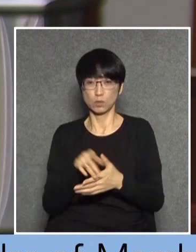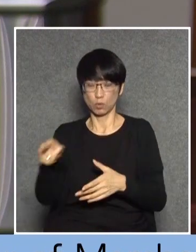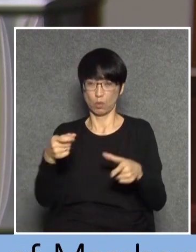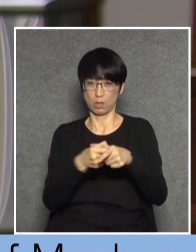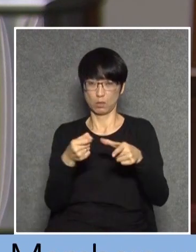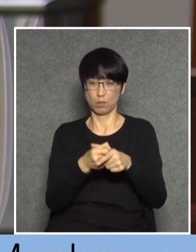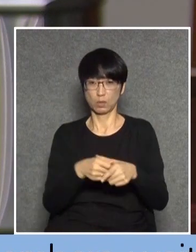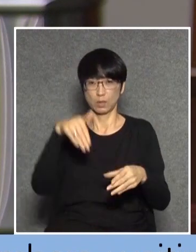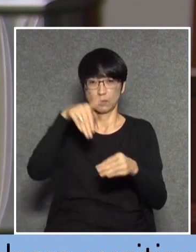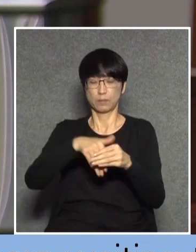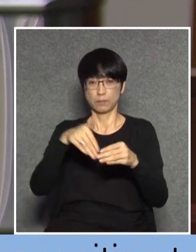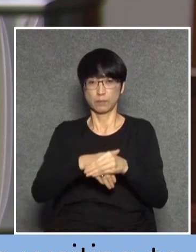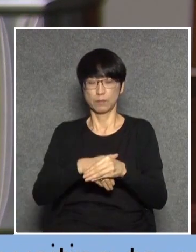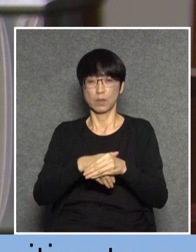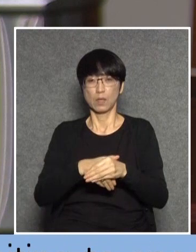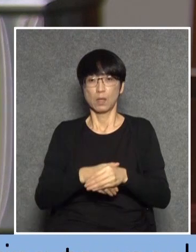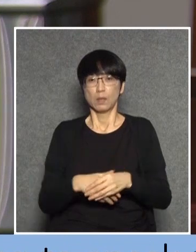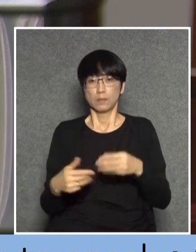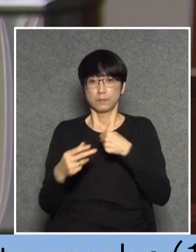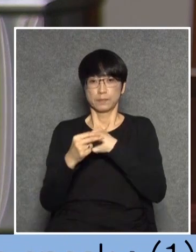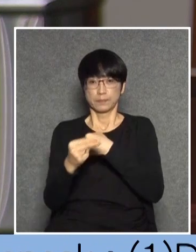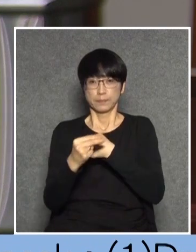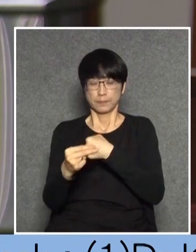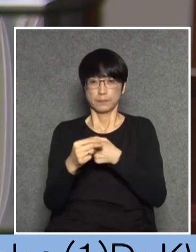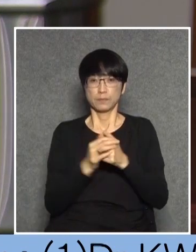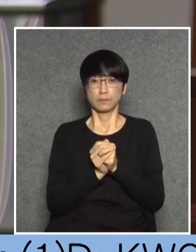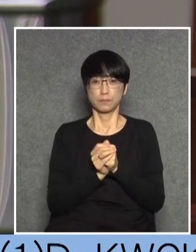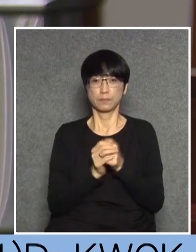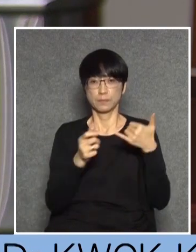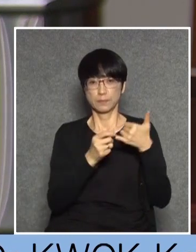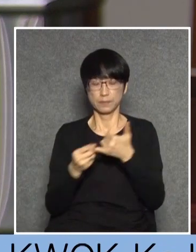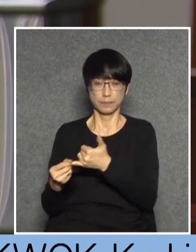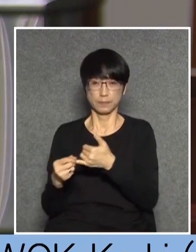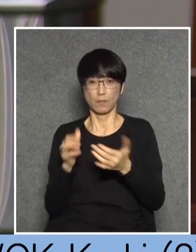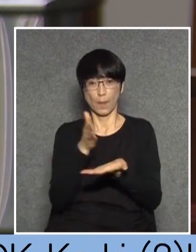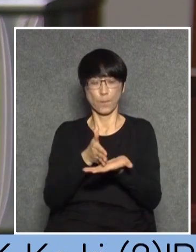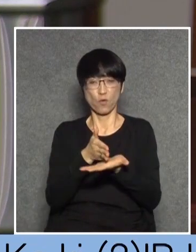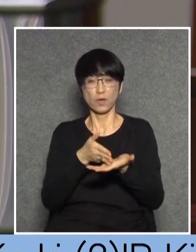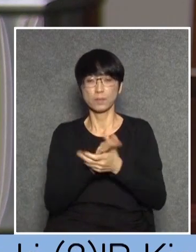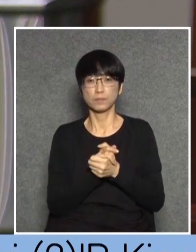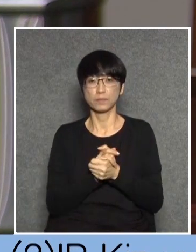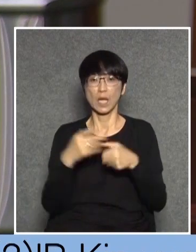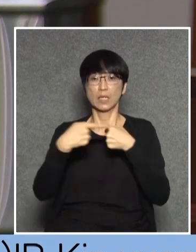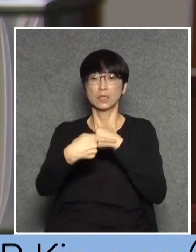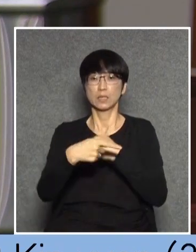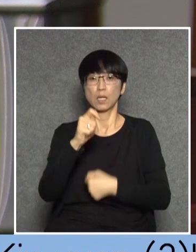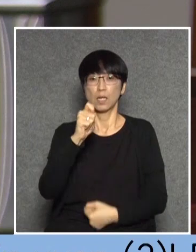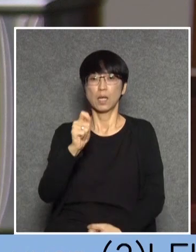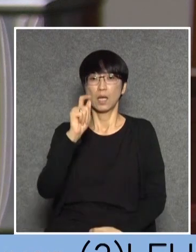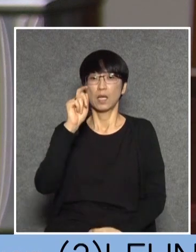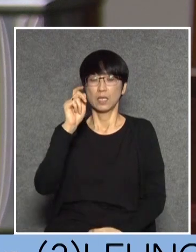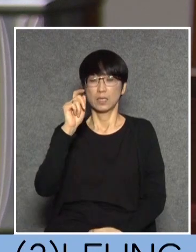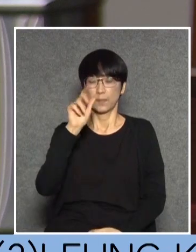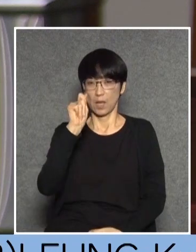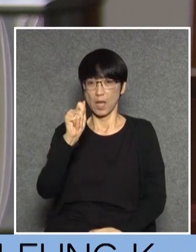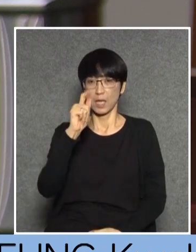標書第7章嗰個所謂 delays 嗰個部分，呢個第一期嘅 ATMS 每日延